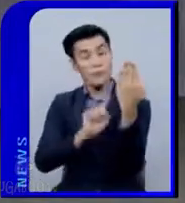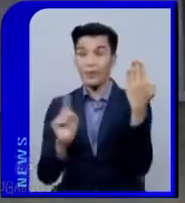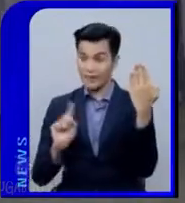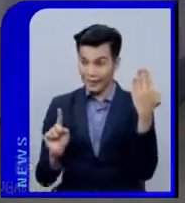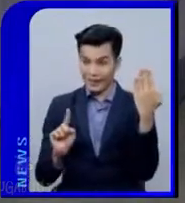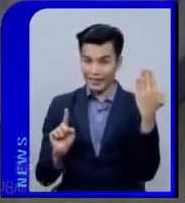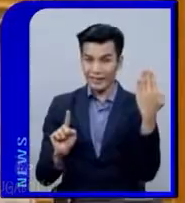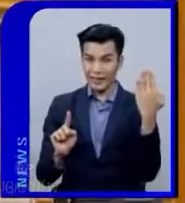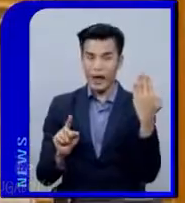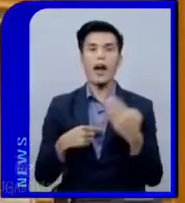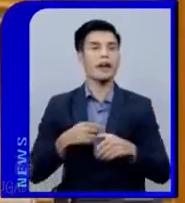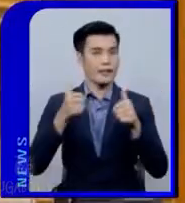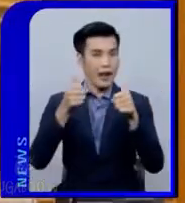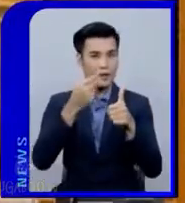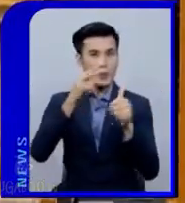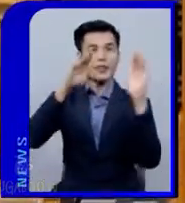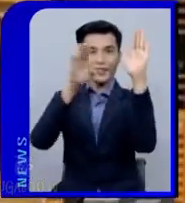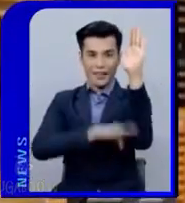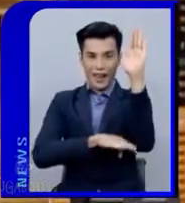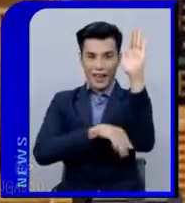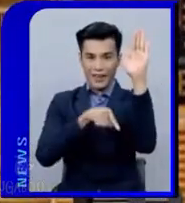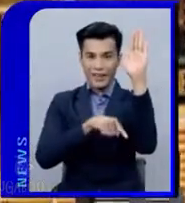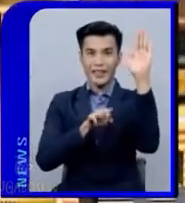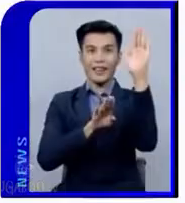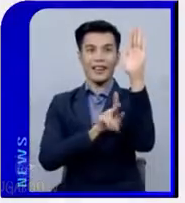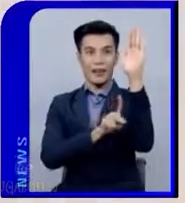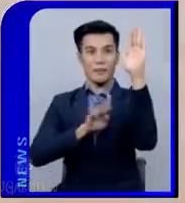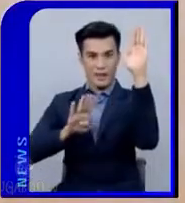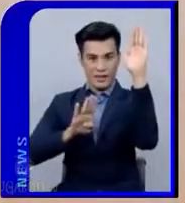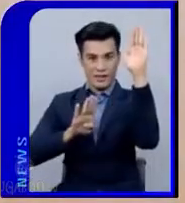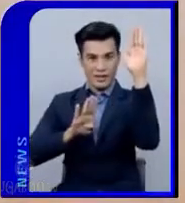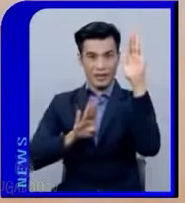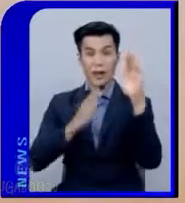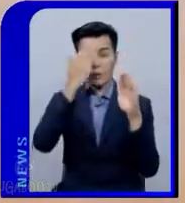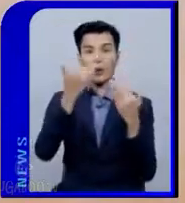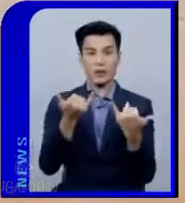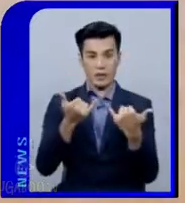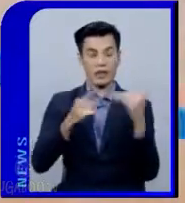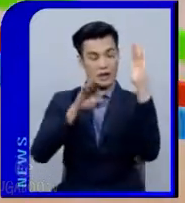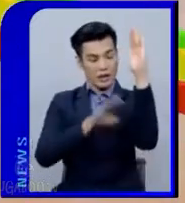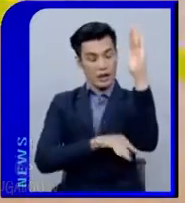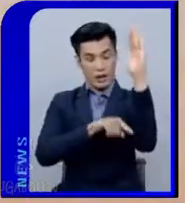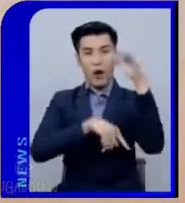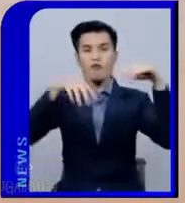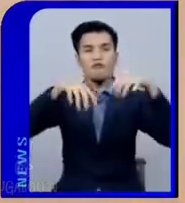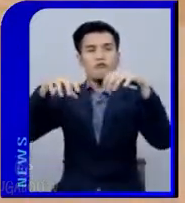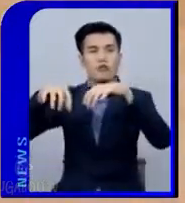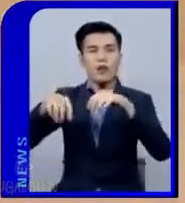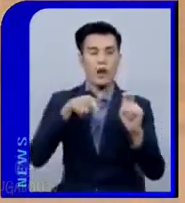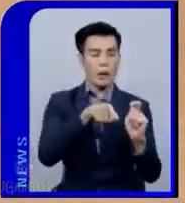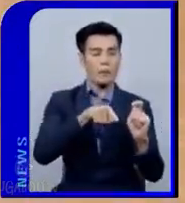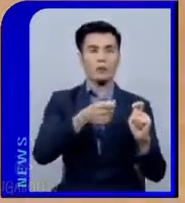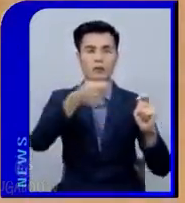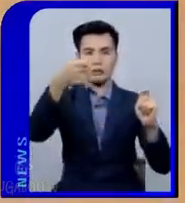ตัดสินใจได้แล้วครับไปที่ใต้ก่อนเลย เหรอ จังหวัดกระบี่ซึ่งฝนที่ตกอย่างหนักทำให้น้ำไหลหลากเข้าท่วม3อำเภอในจังหวัดก